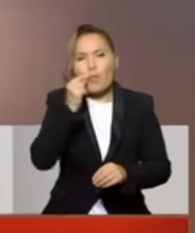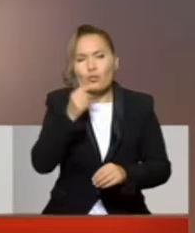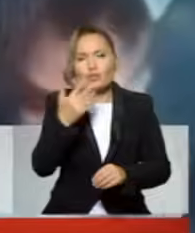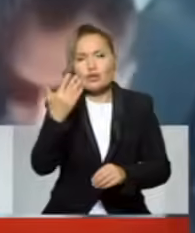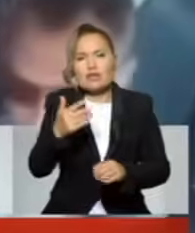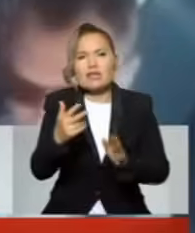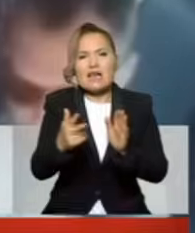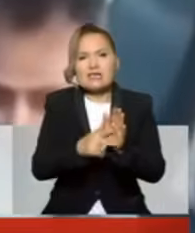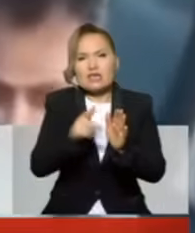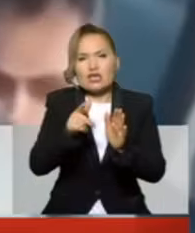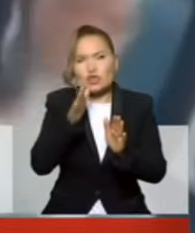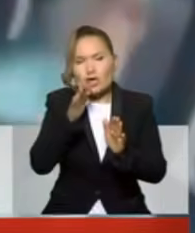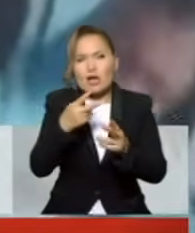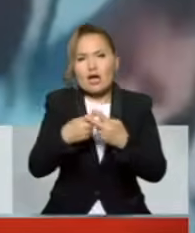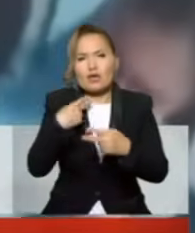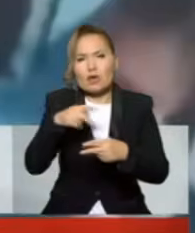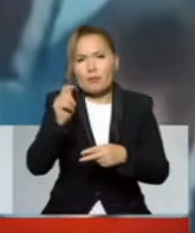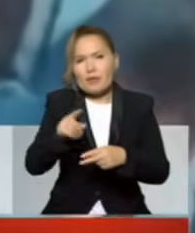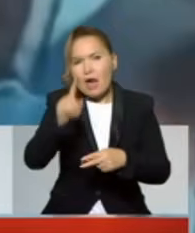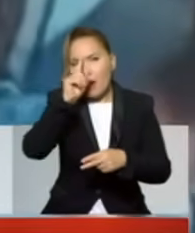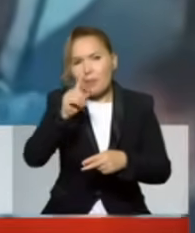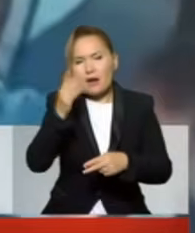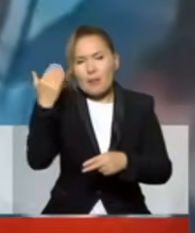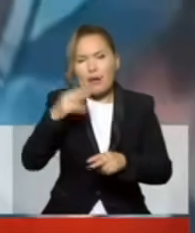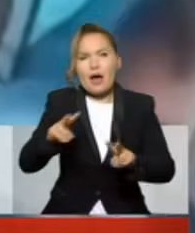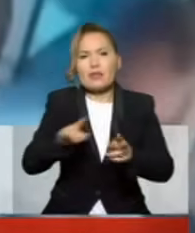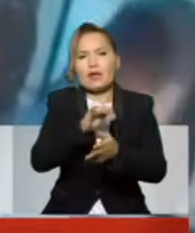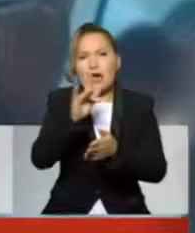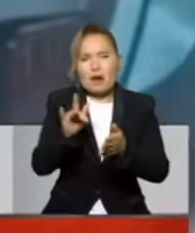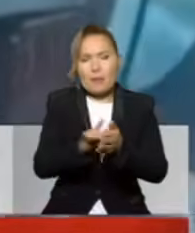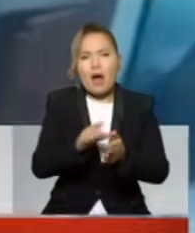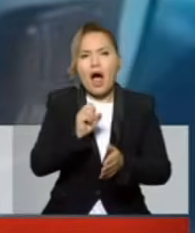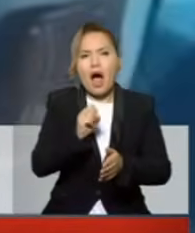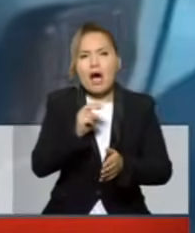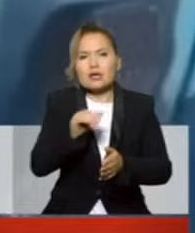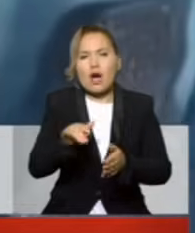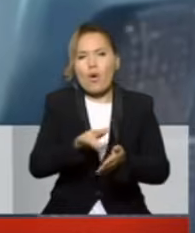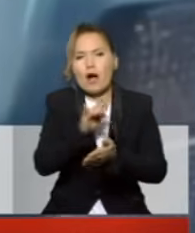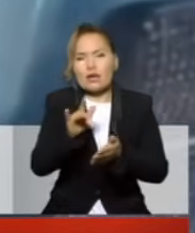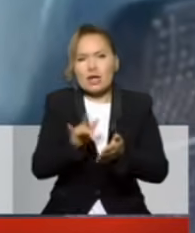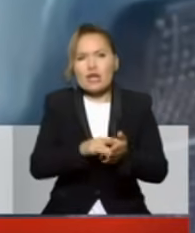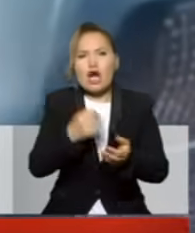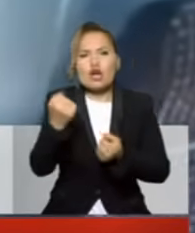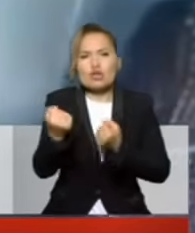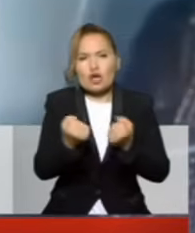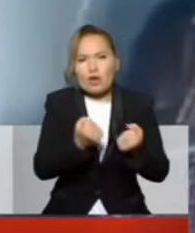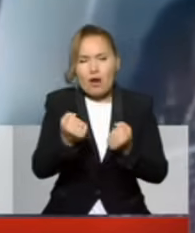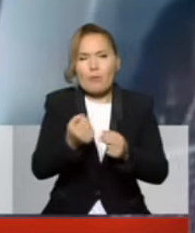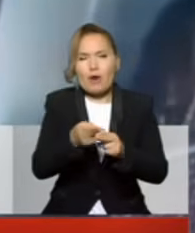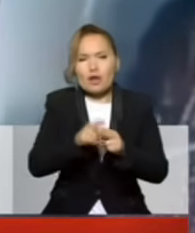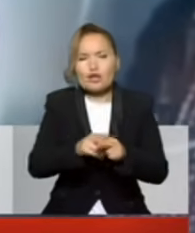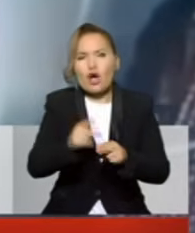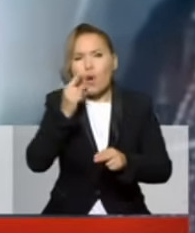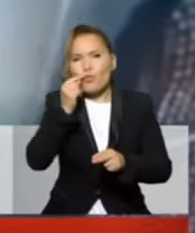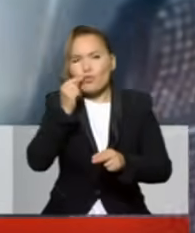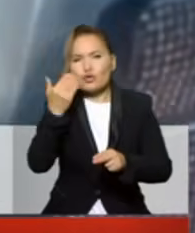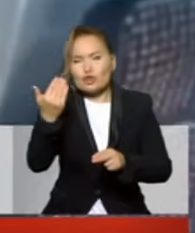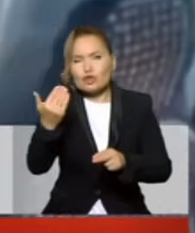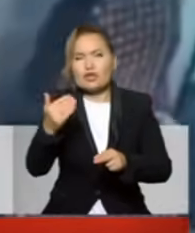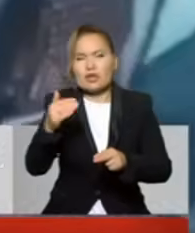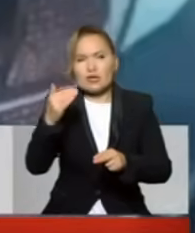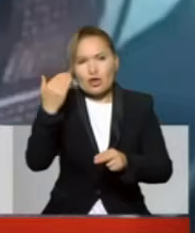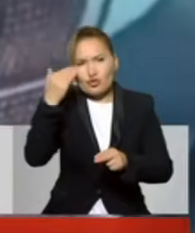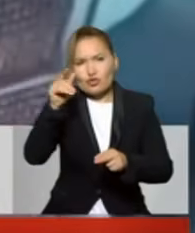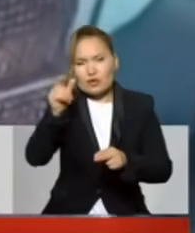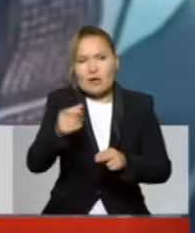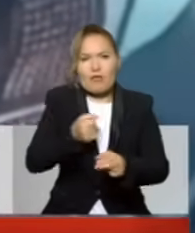8 жылға сотталды. Ал осыдан бір ай бұрын ғана Астанада және Ақтауда тағы да жүргізушілер таяқтың астында қалды. Осындай